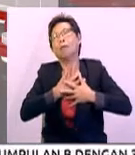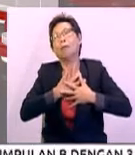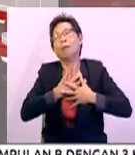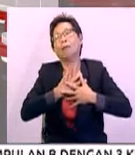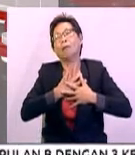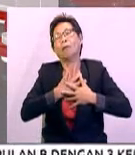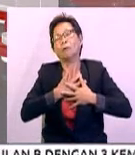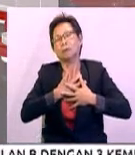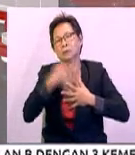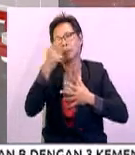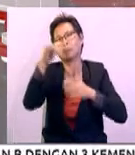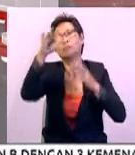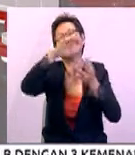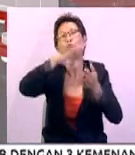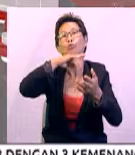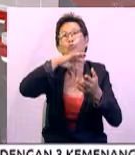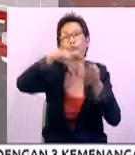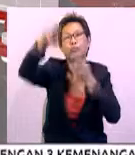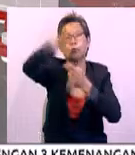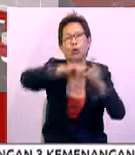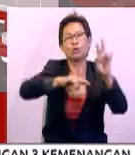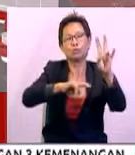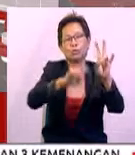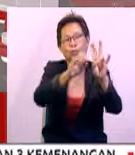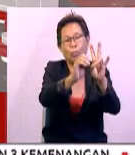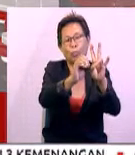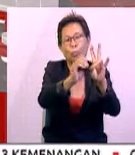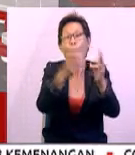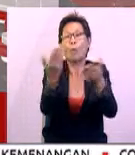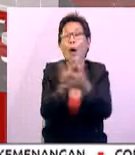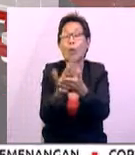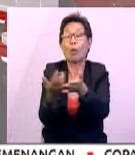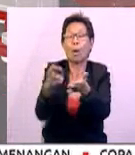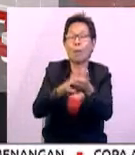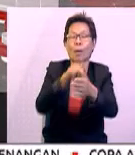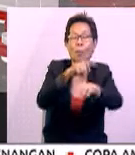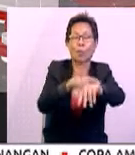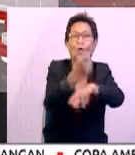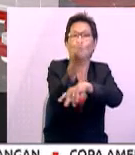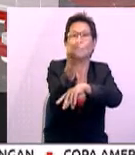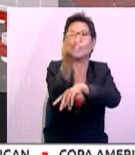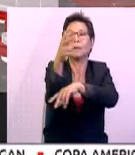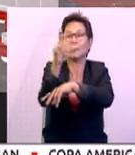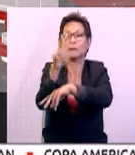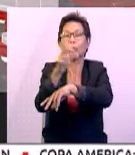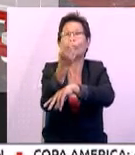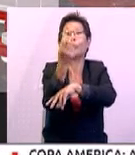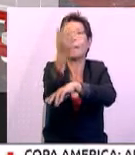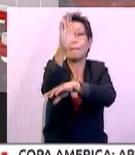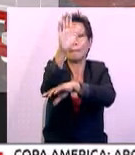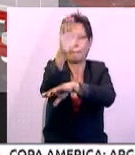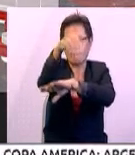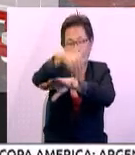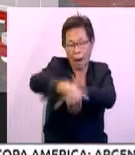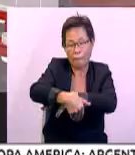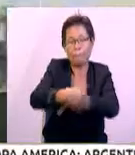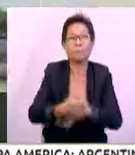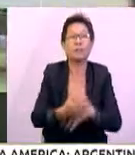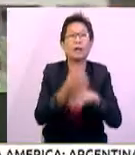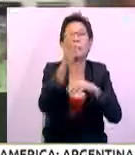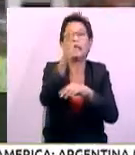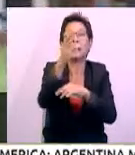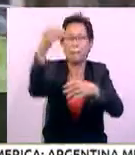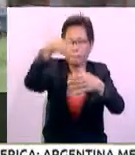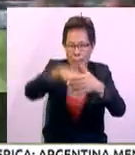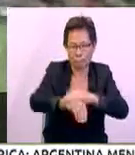akibat pencemaran udara. 70 kes baharu dilaporkan setakat pukul 12:30 malam tadi. 6 kes telah